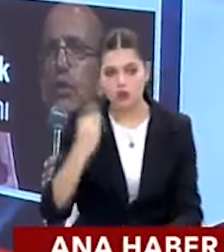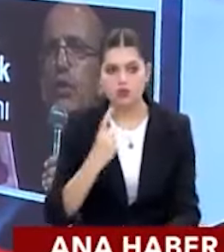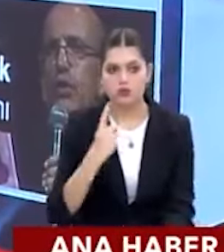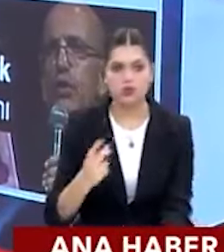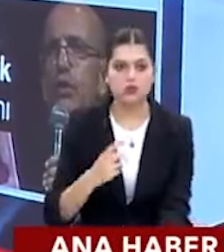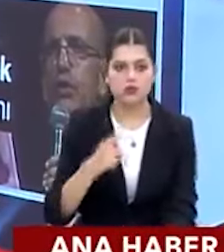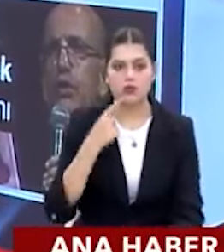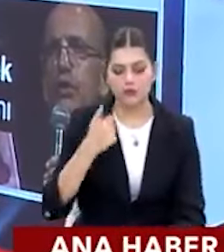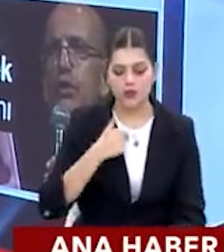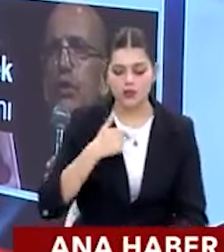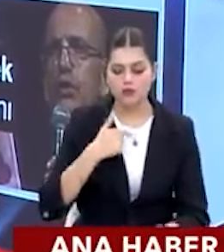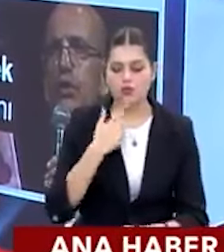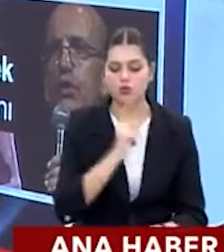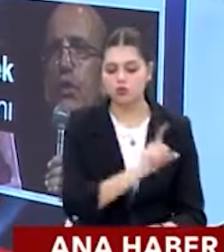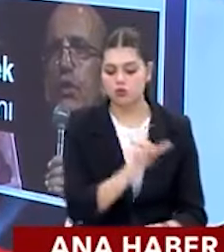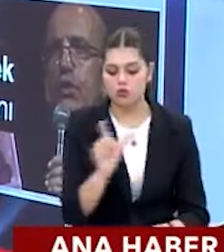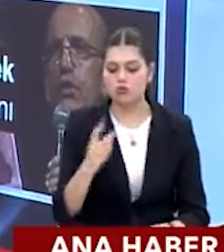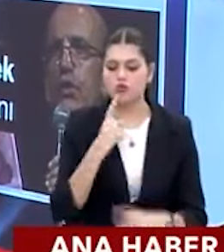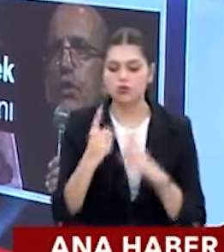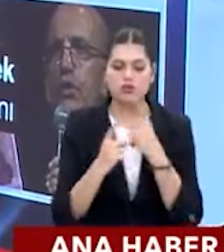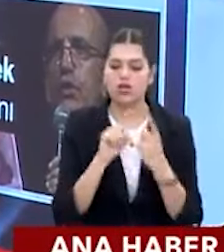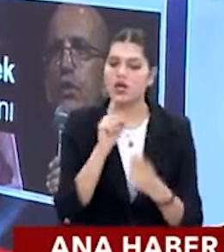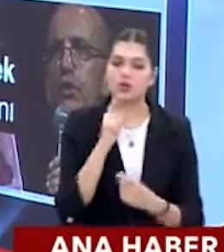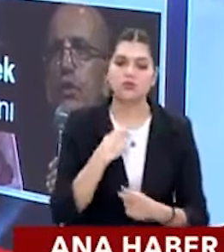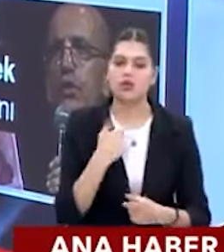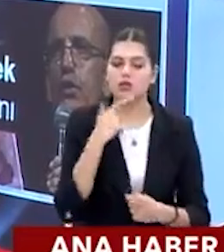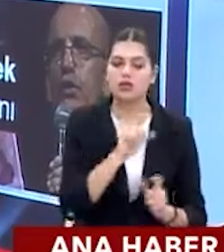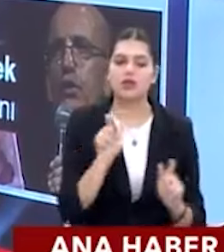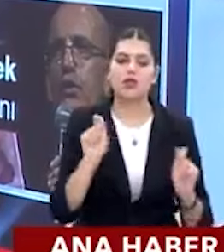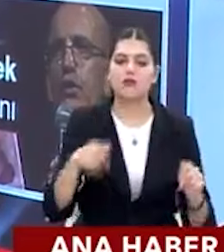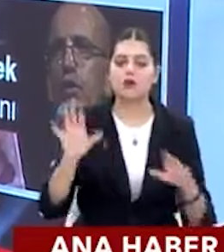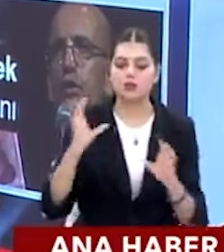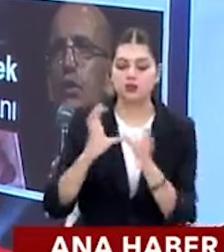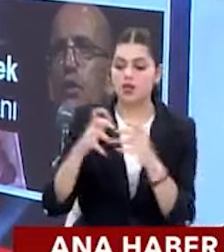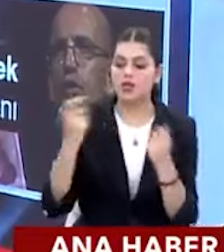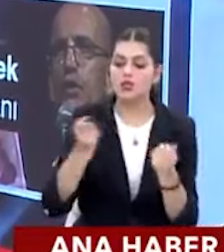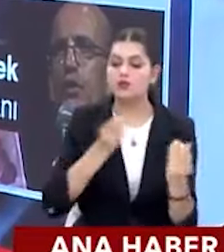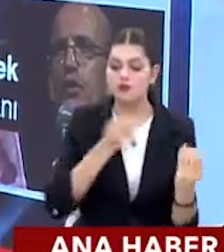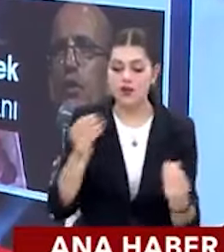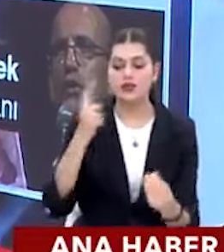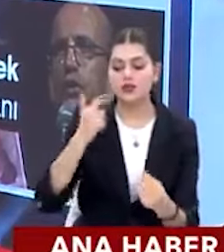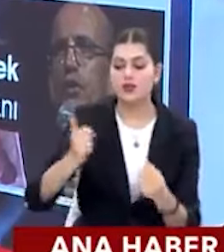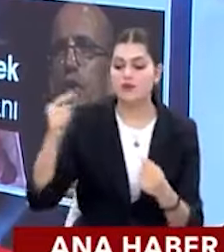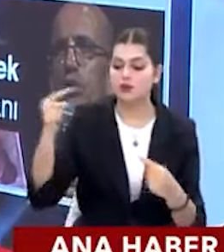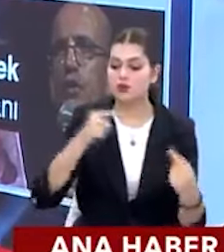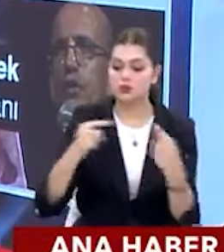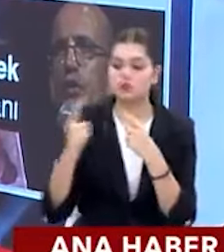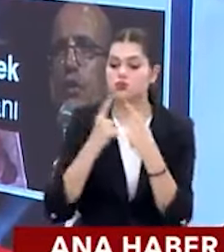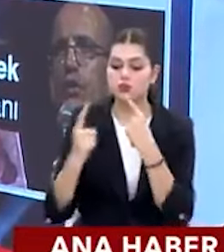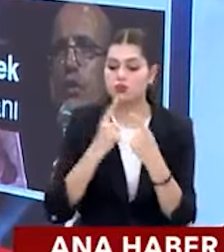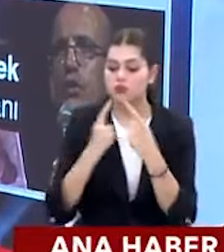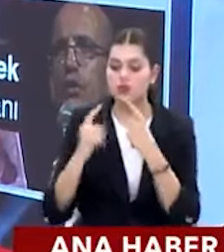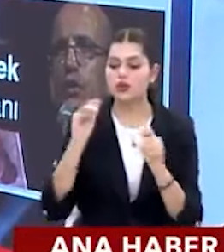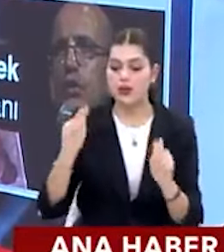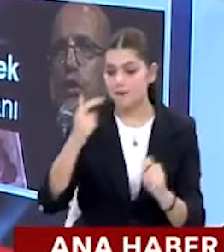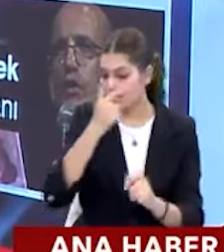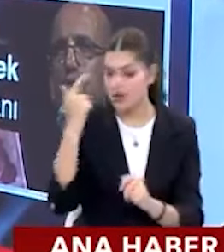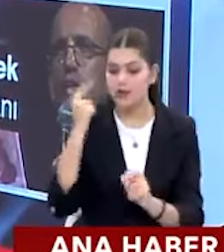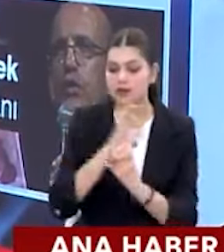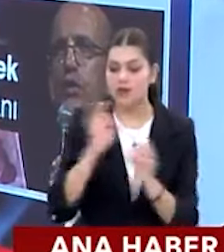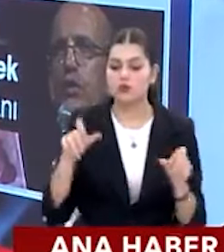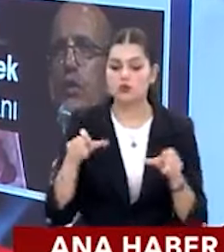Şu aşamada benim yorum yapmam uygun olmaz diyor Mehmet Şimşek. Sendikaların, işverenlerin ve hükümetin rekabet gücünü belirli